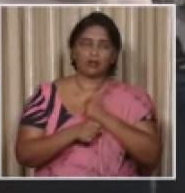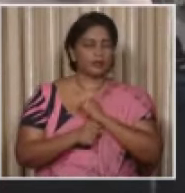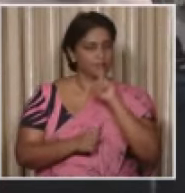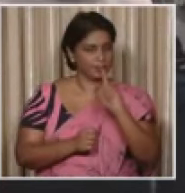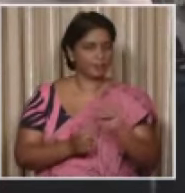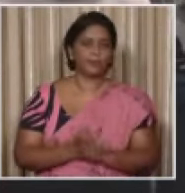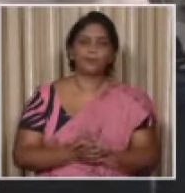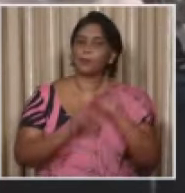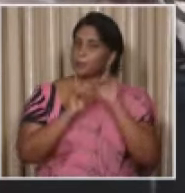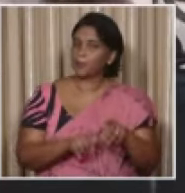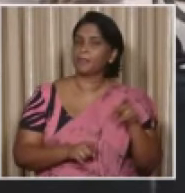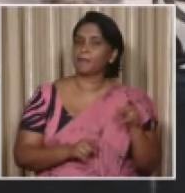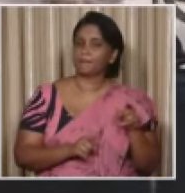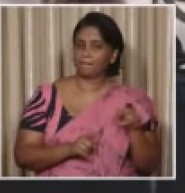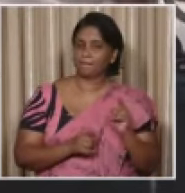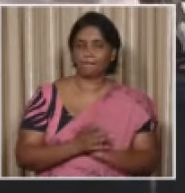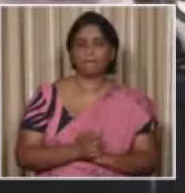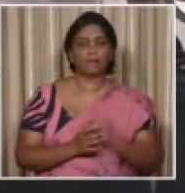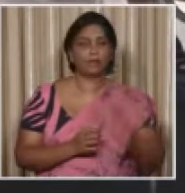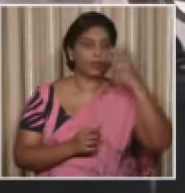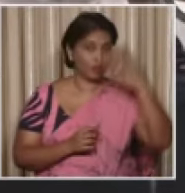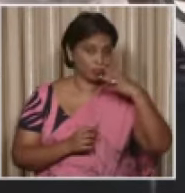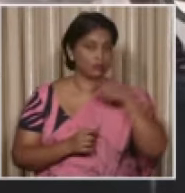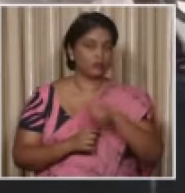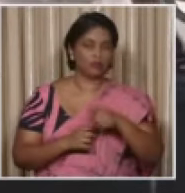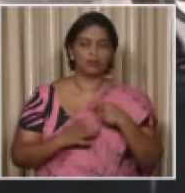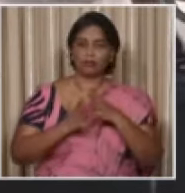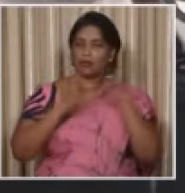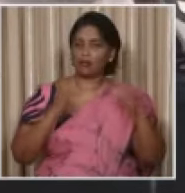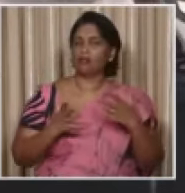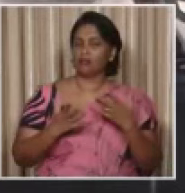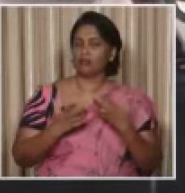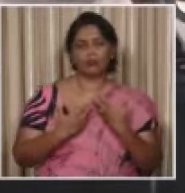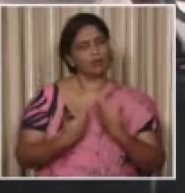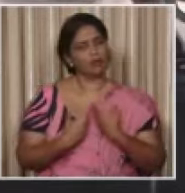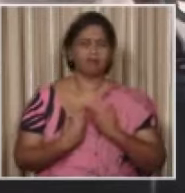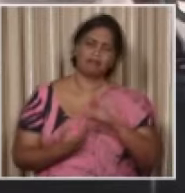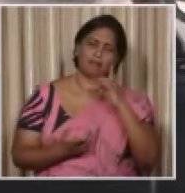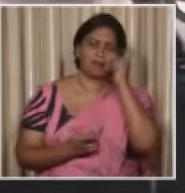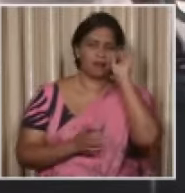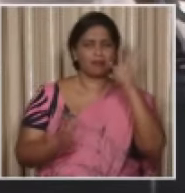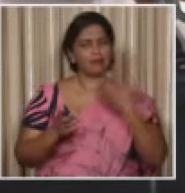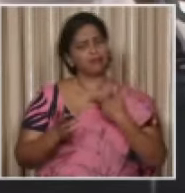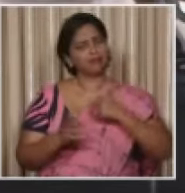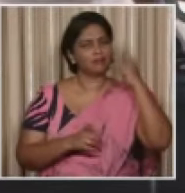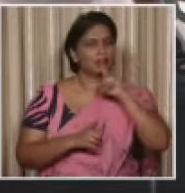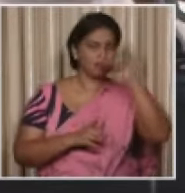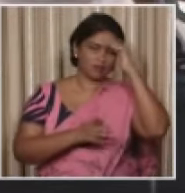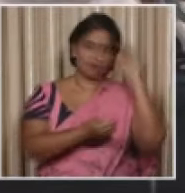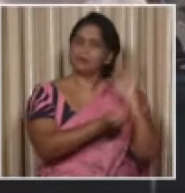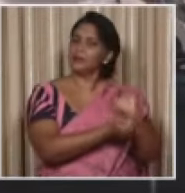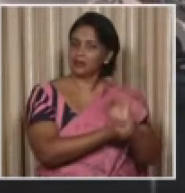ඉල්ලා සිටිනවා ඒ වගේම තුන්වෙනි තර්කය තමයි අපිට බහුතරයේ තියෙනවා අපි බලා ගන්න අපි අපේ කතානායකතුමා